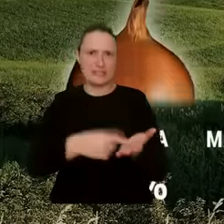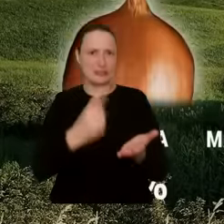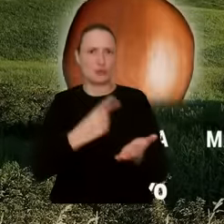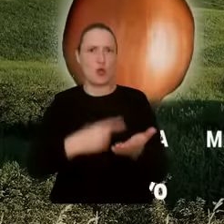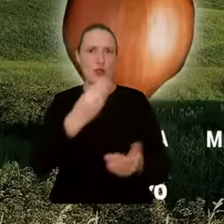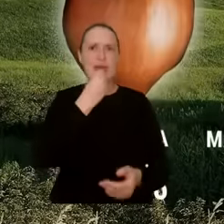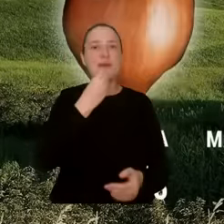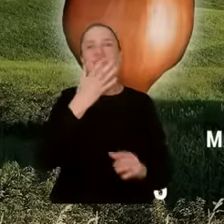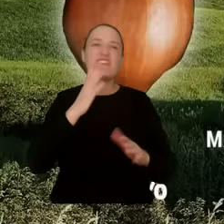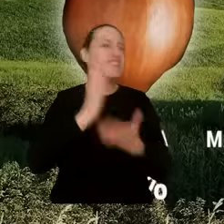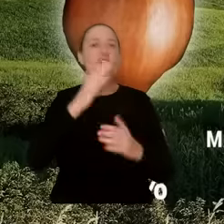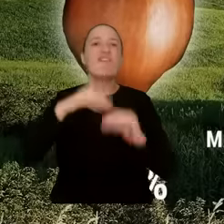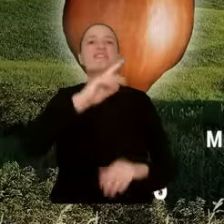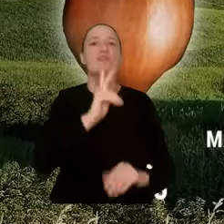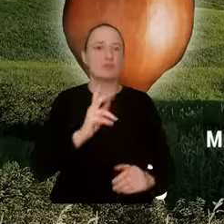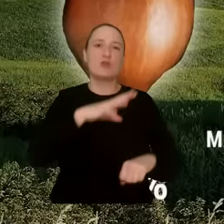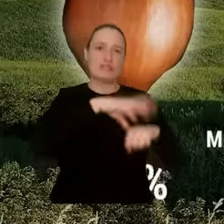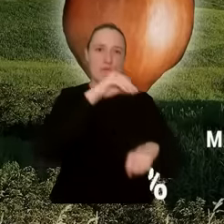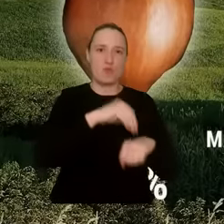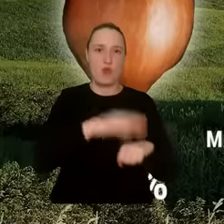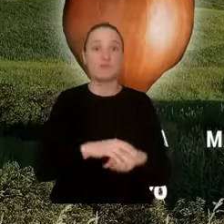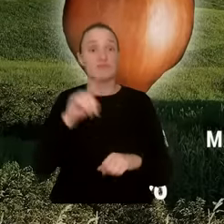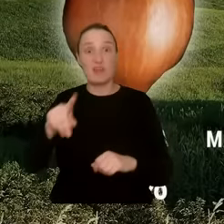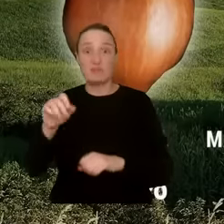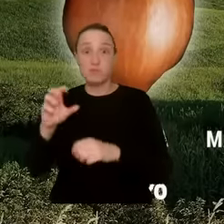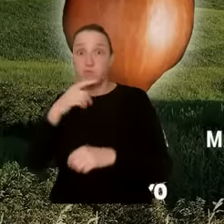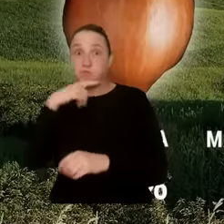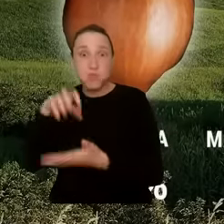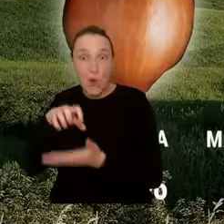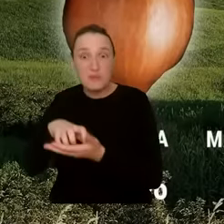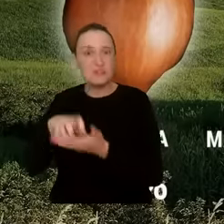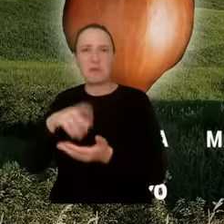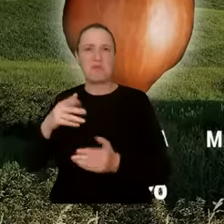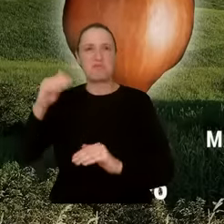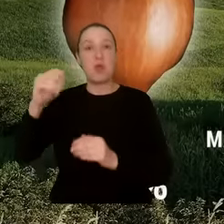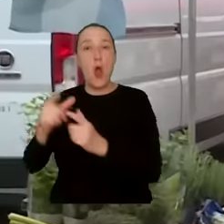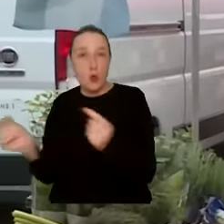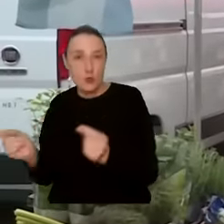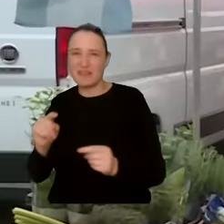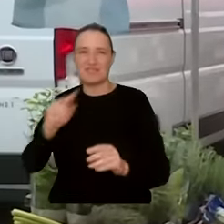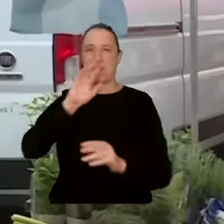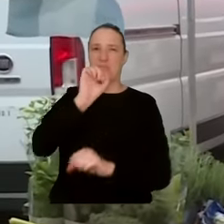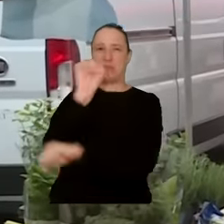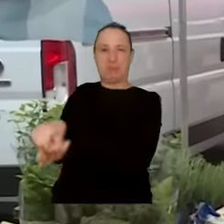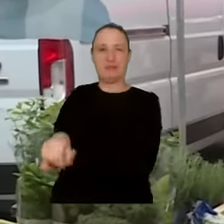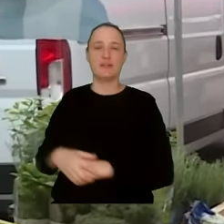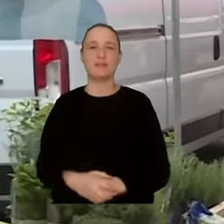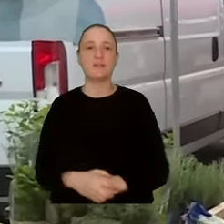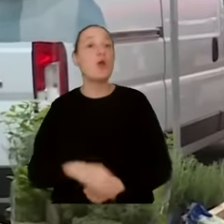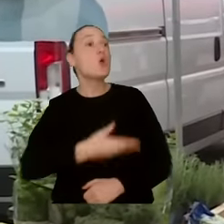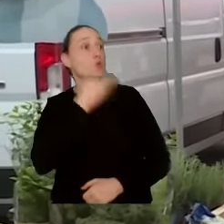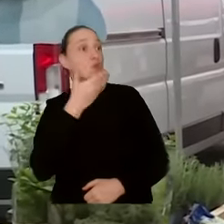w pokonanym polu między innymi pomidor, ogórek czy kapusta. To na co te marcheweczki? Na zupkę. A jaką zupkę? Pomidorową.